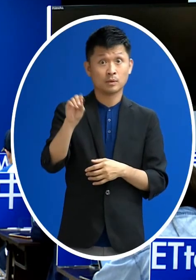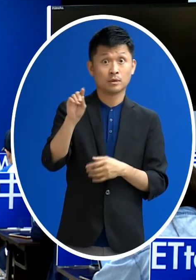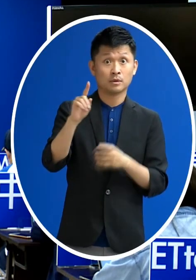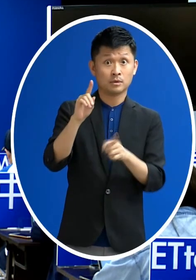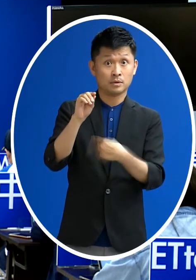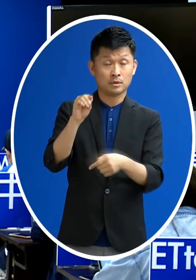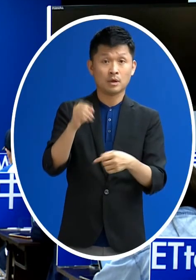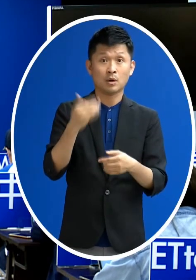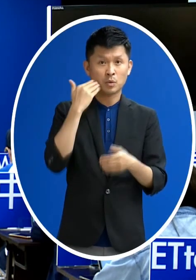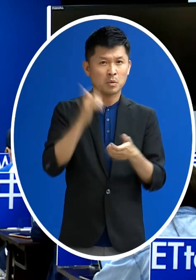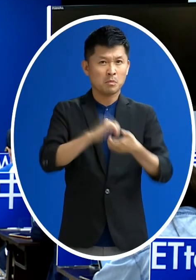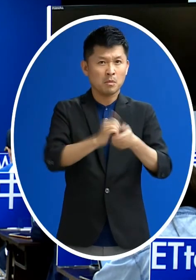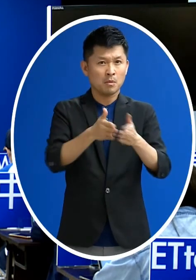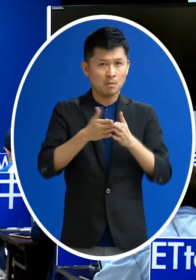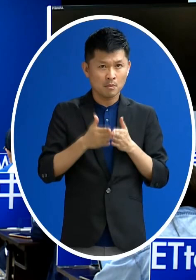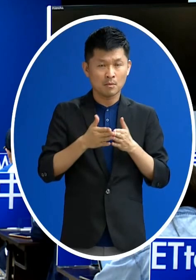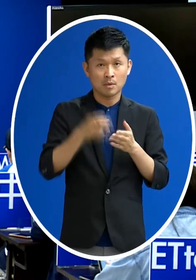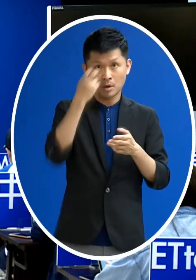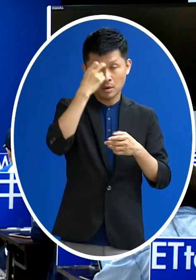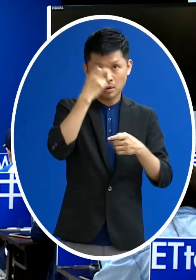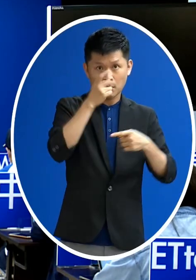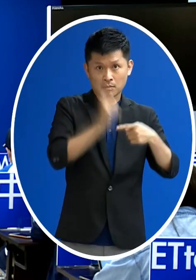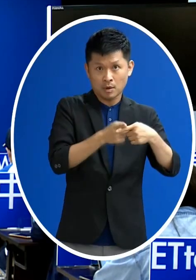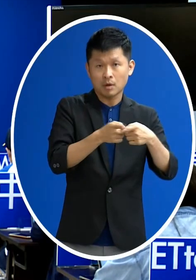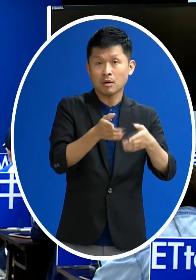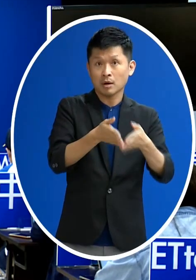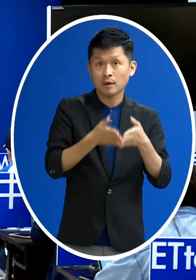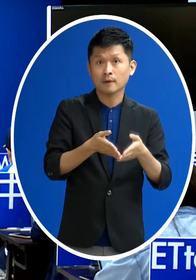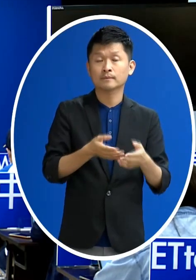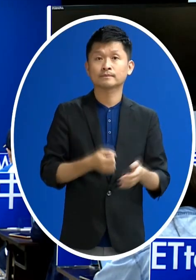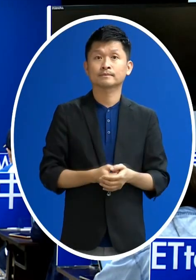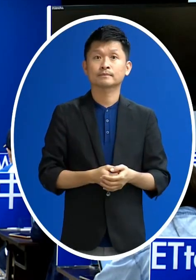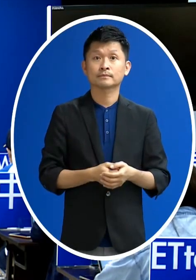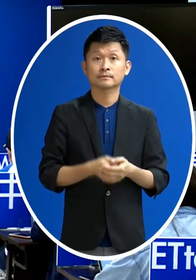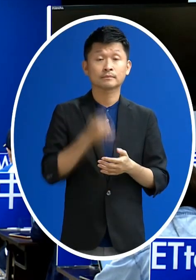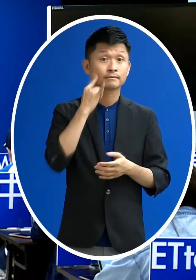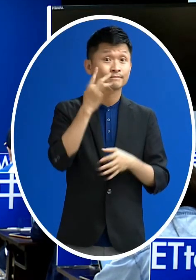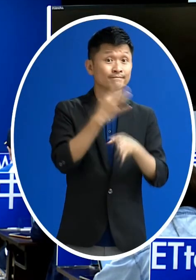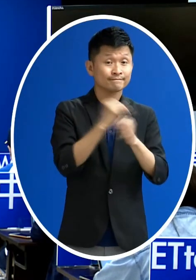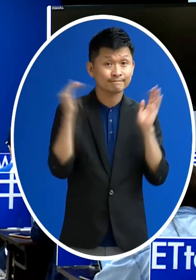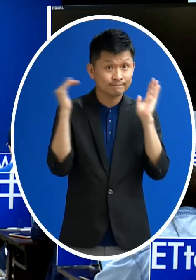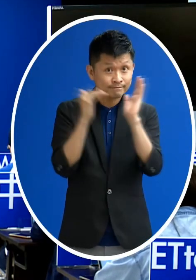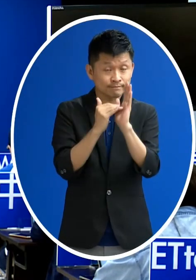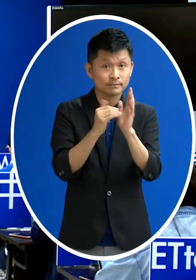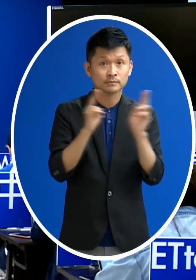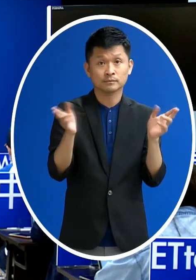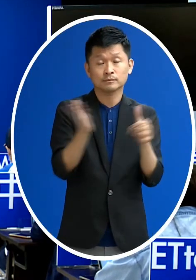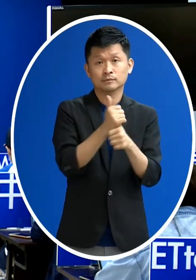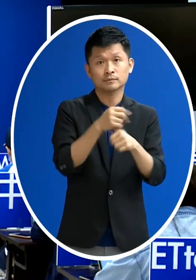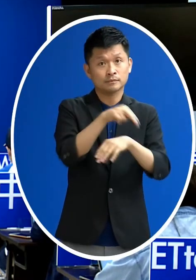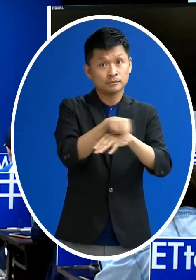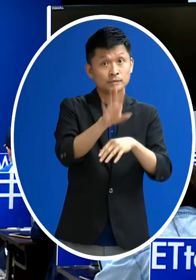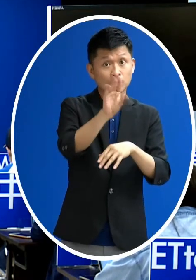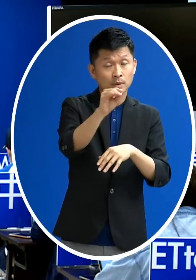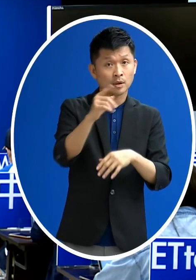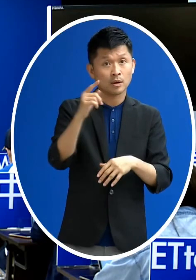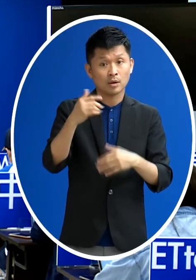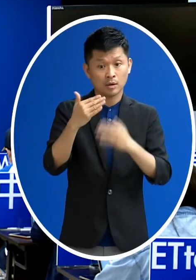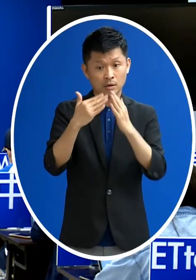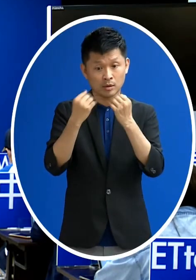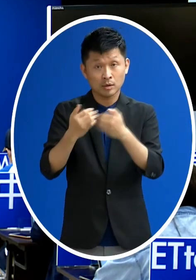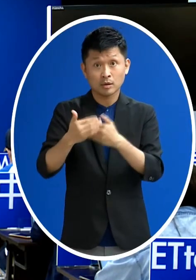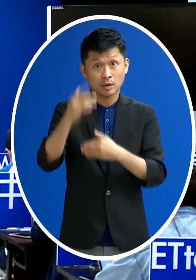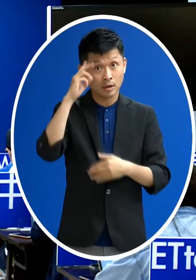跟母亲节也即将到来，请问指挥中心有没有因应的措施？那第二题想请问，居隔3+4上路之后，4天的自主防疫期